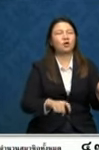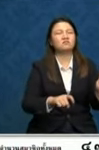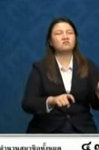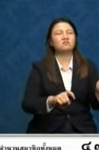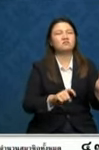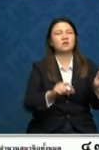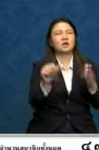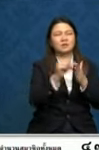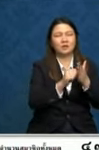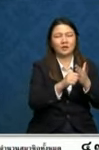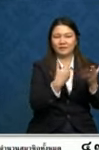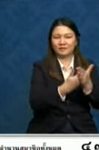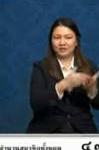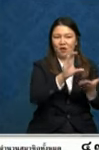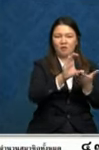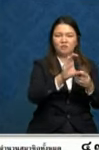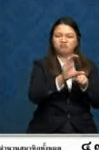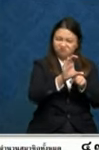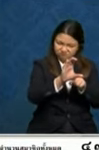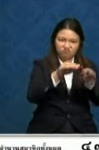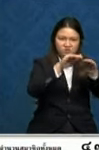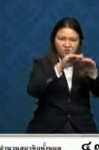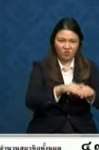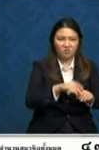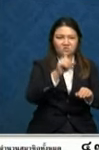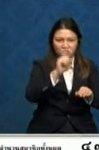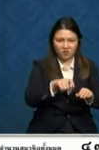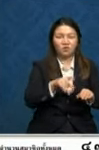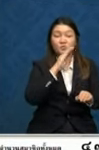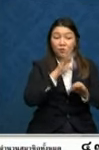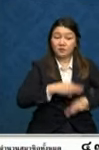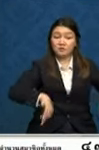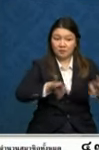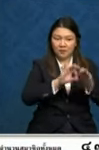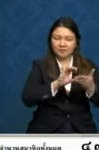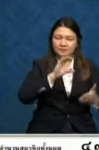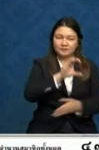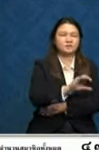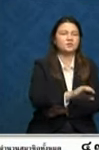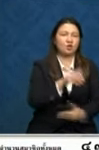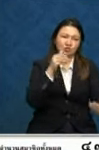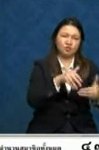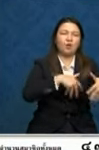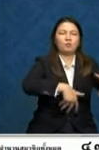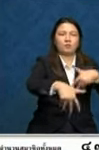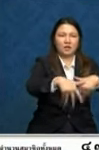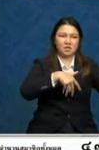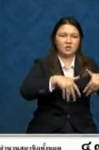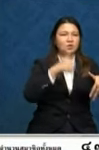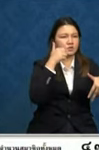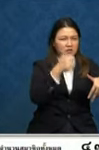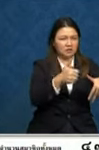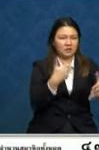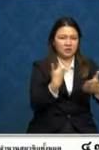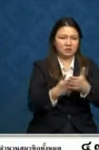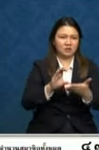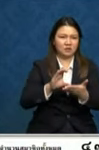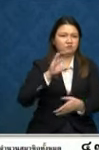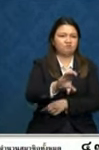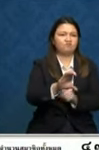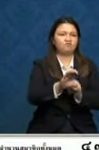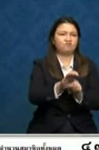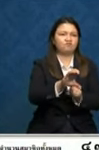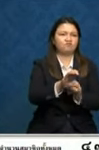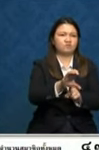ปรับปรุงงบประมาณที่มันมีความจำเป็นและมีความสำคัญกับพี่น้องประชาชนเงินที่เราจะจ่